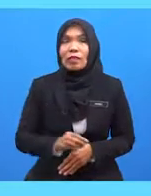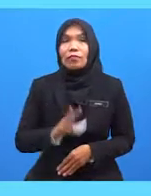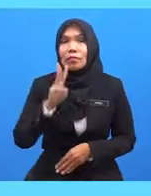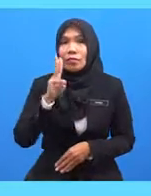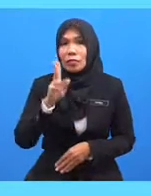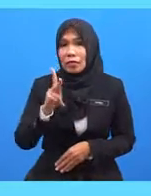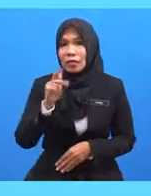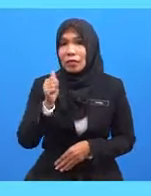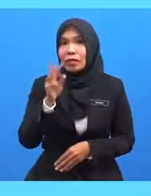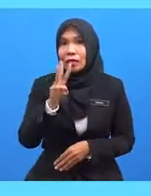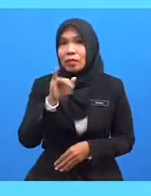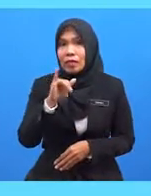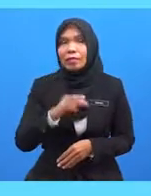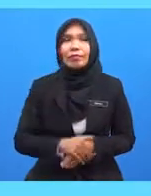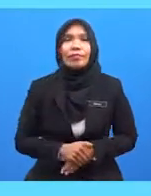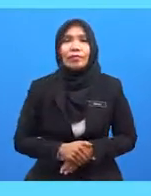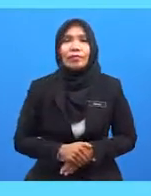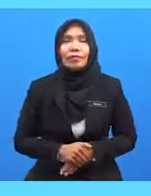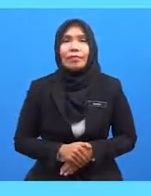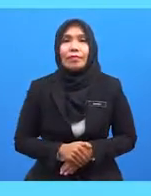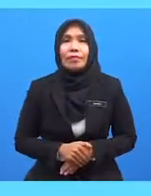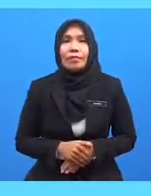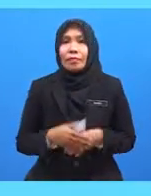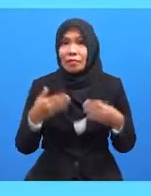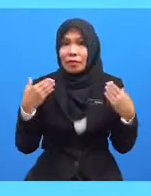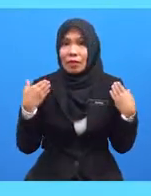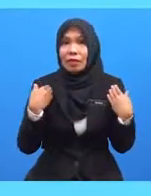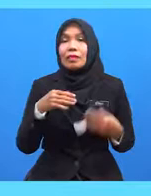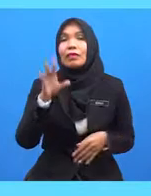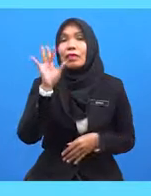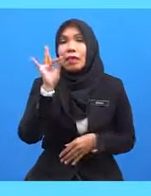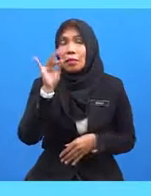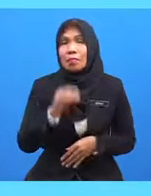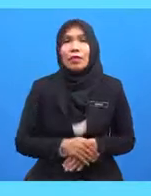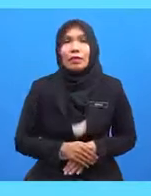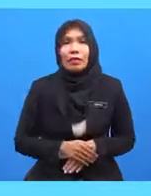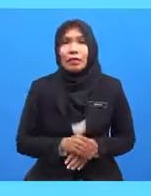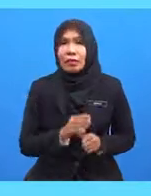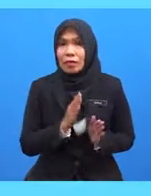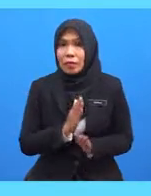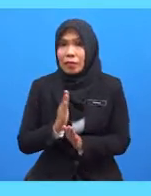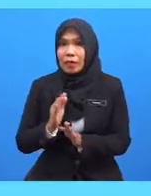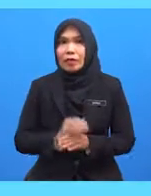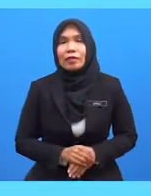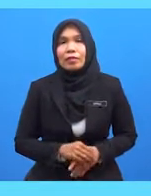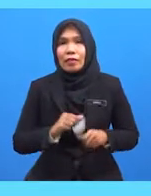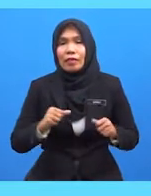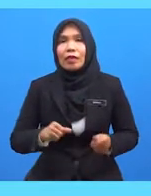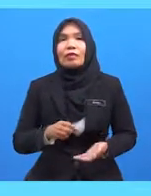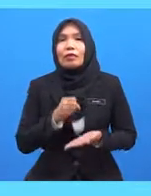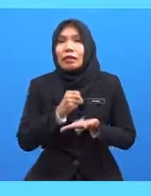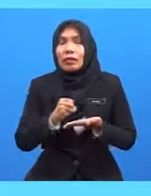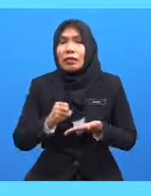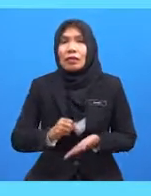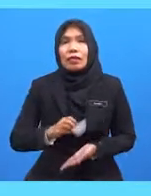kuno dan Arab, mengandungi 8 baris ayat sajak Sanskrit. Batu nisan